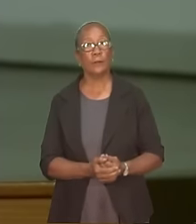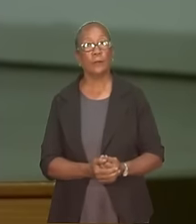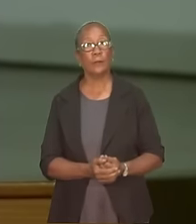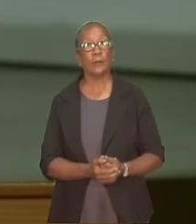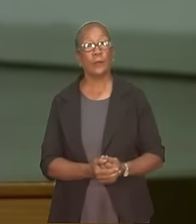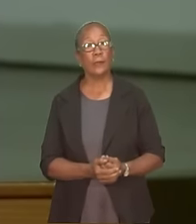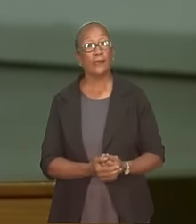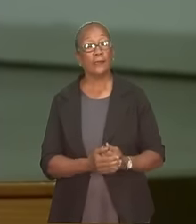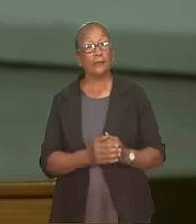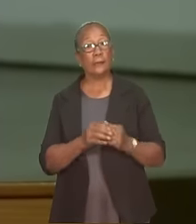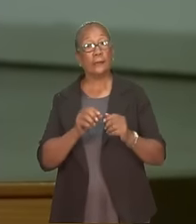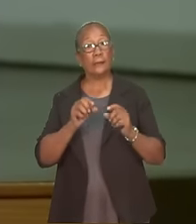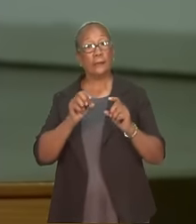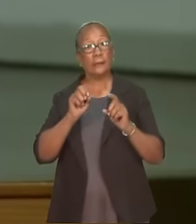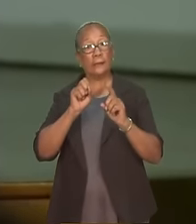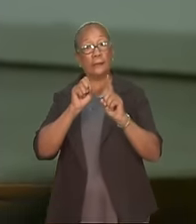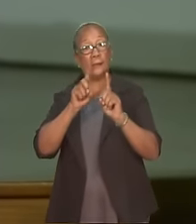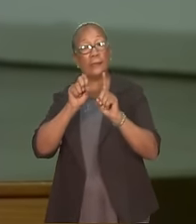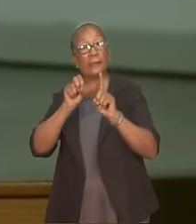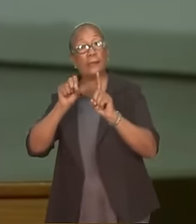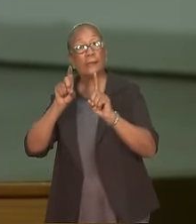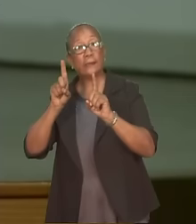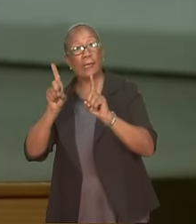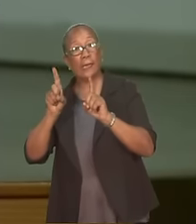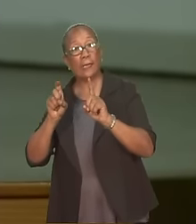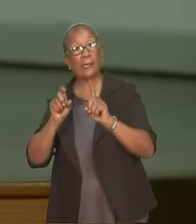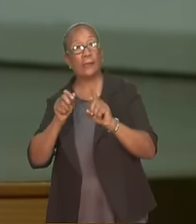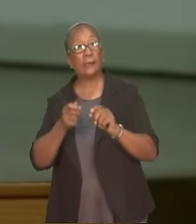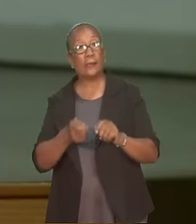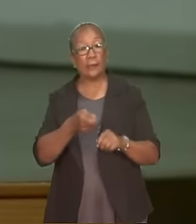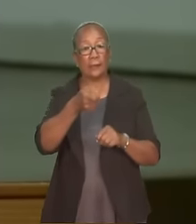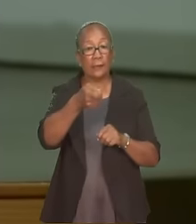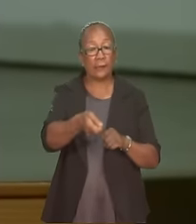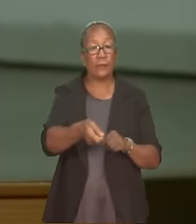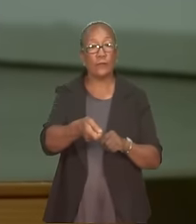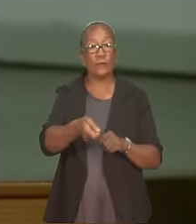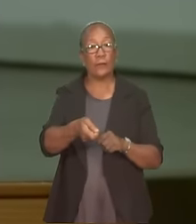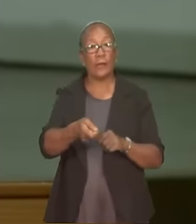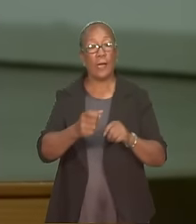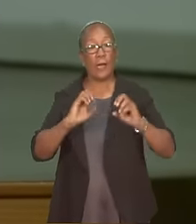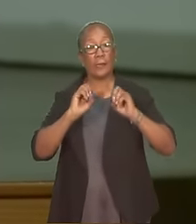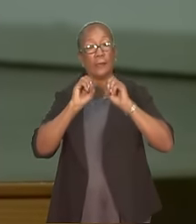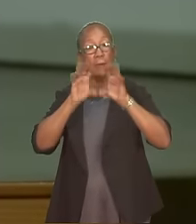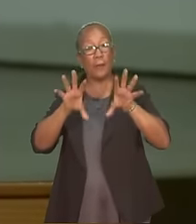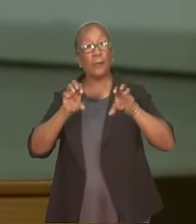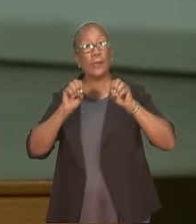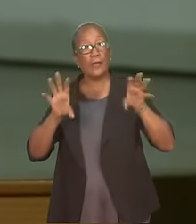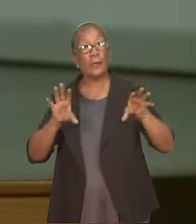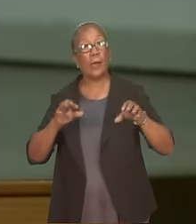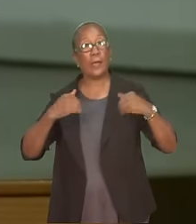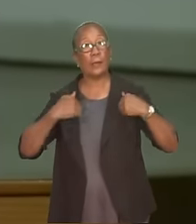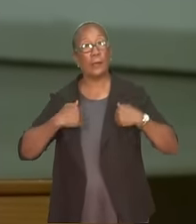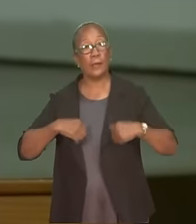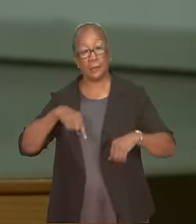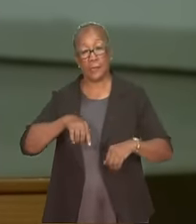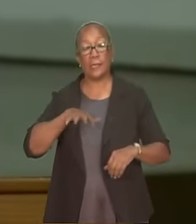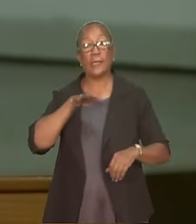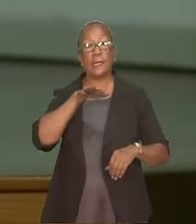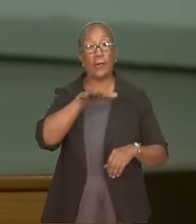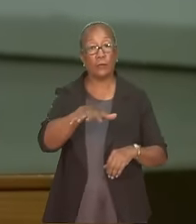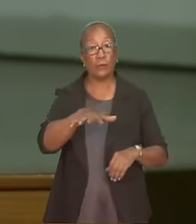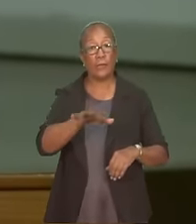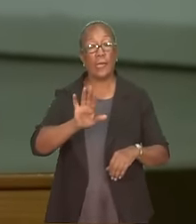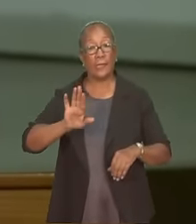De digitale versie zal ook beschikbaar worden gesteld via de mail aan de media. En voor elk een die hier aanwezig is, zal na afloop van